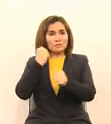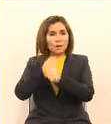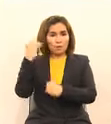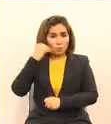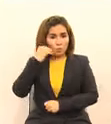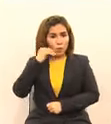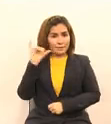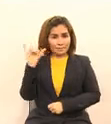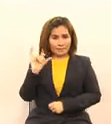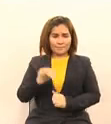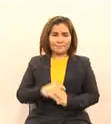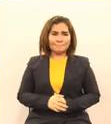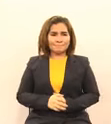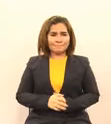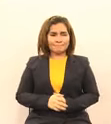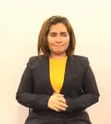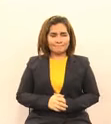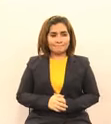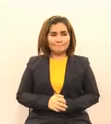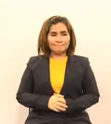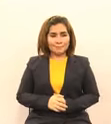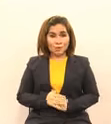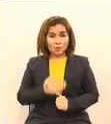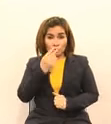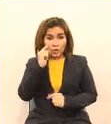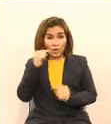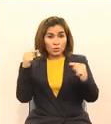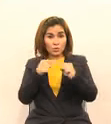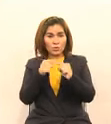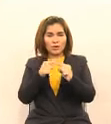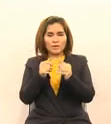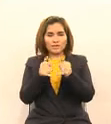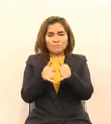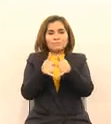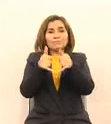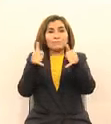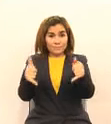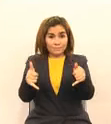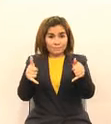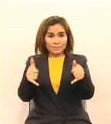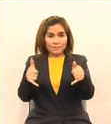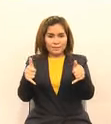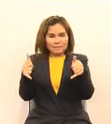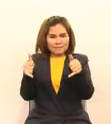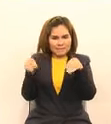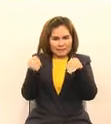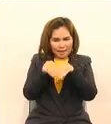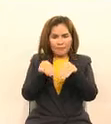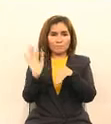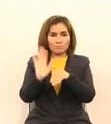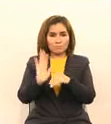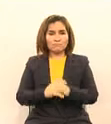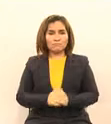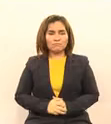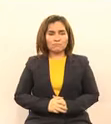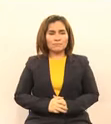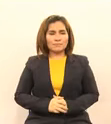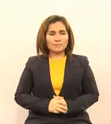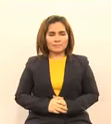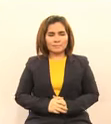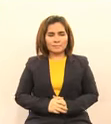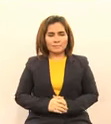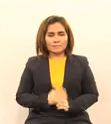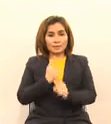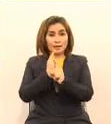ไลด์ถัดไปเป็นส่วนที่เรากำลังพูดถึงบ่อยมากขึ้นเรื่อยๆนะครับคือการเว้นระยะห่างนะครับเว้นระยะห่างหรือการทำ distancing